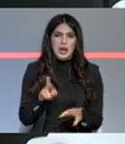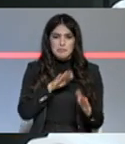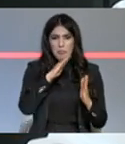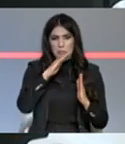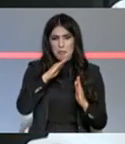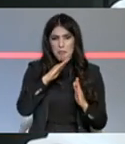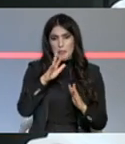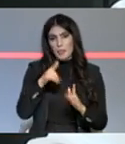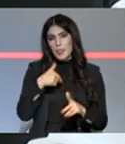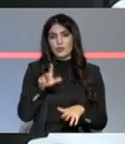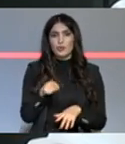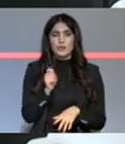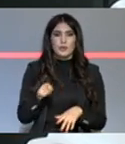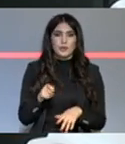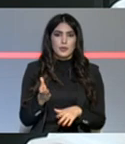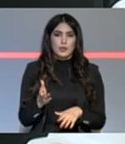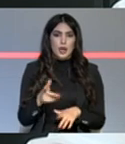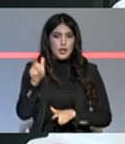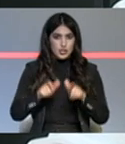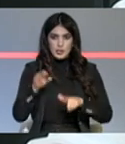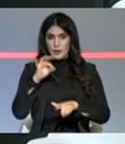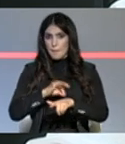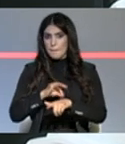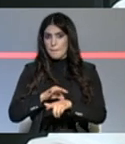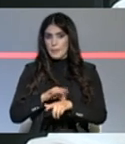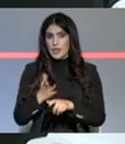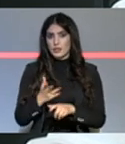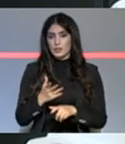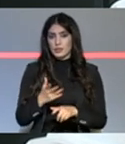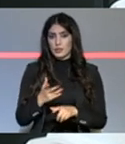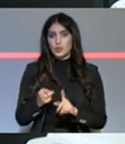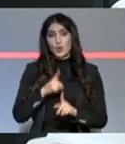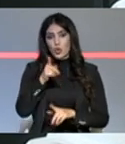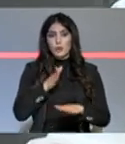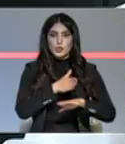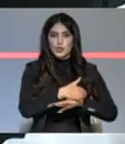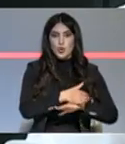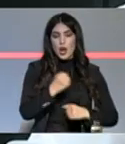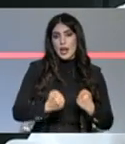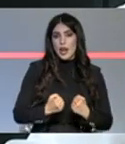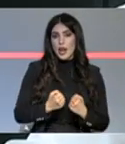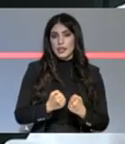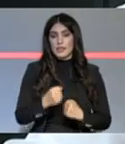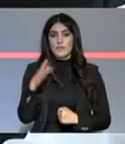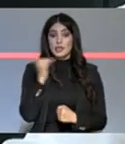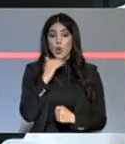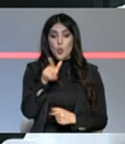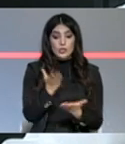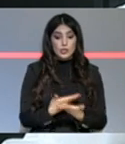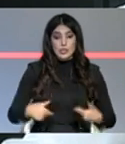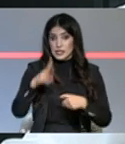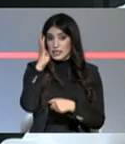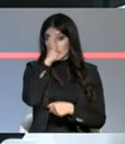العدد المستنسين به من المرضى اللي عندهم أمراض تستوجب أنهم يلتجؤوا لأقسام الاستعجالي. الظروف هنا صعبة شوية على